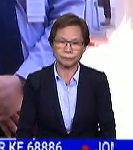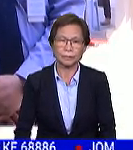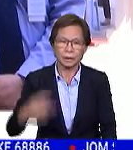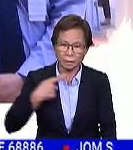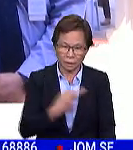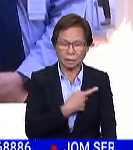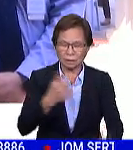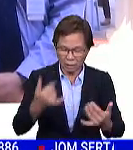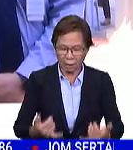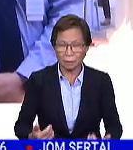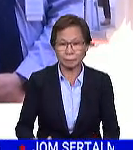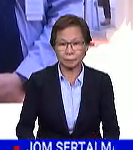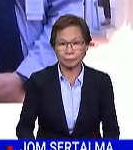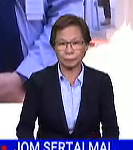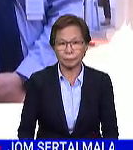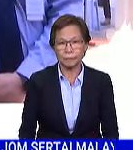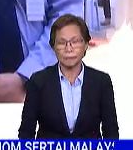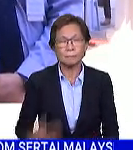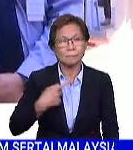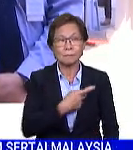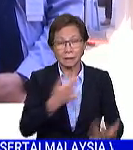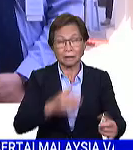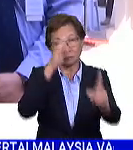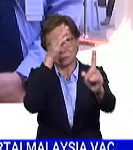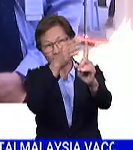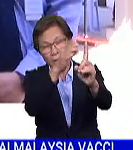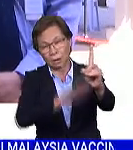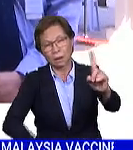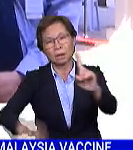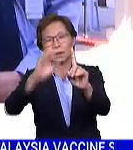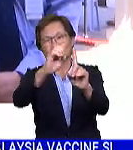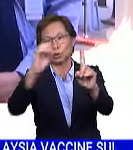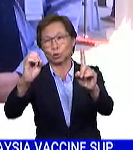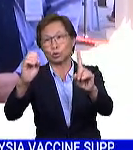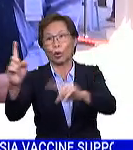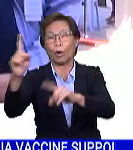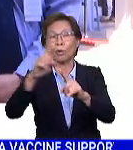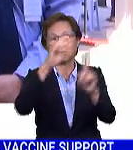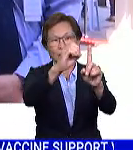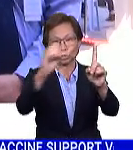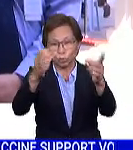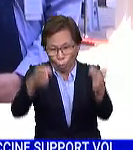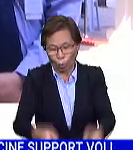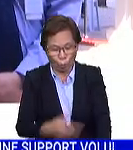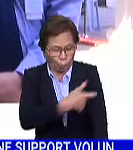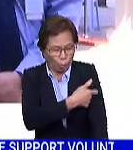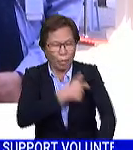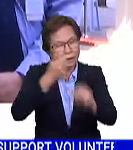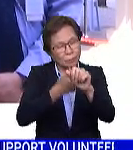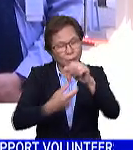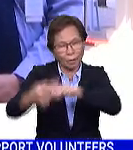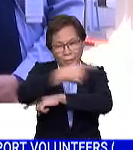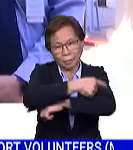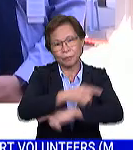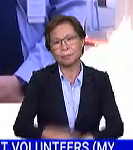Kita sekarang ada target 100 orang mengambil vaksinasi setiap hari